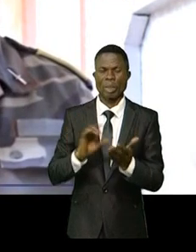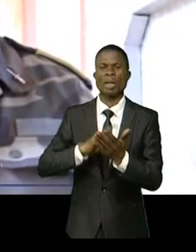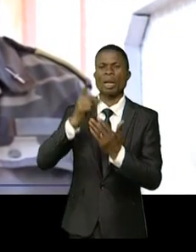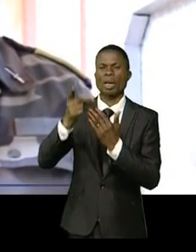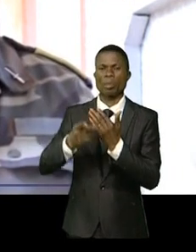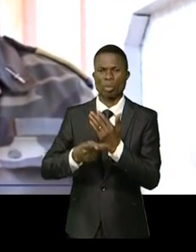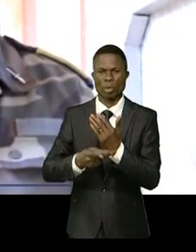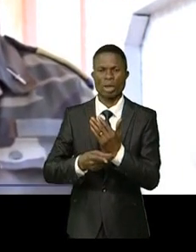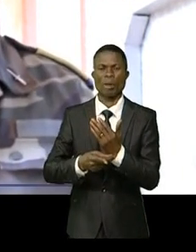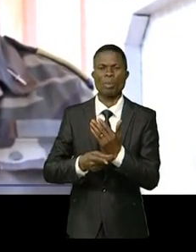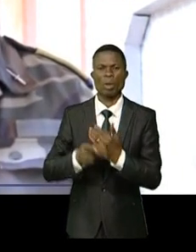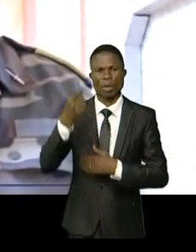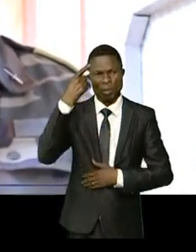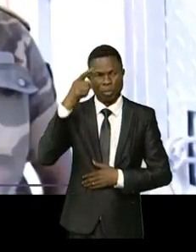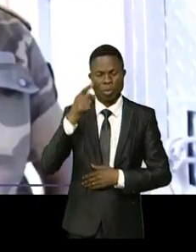de